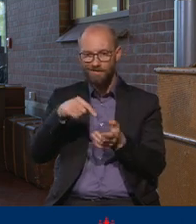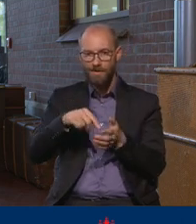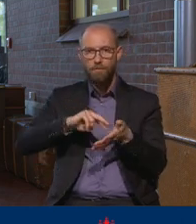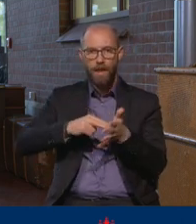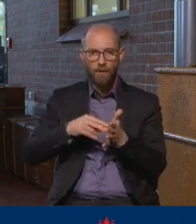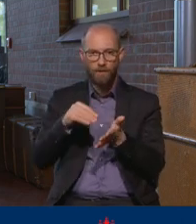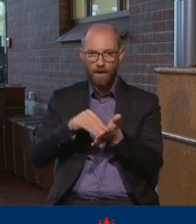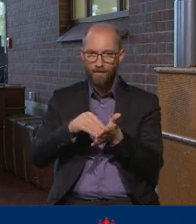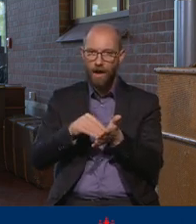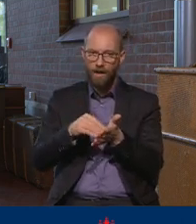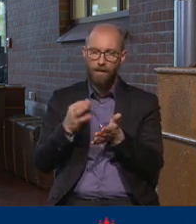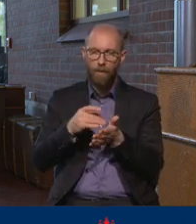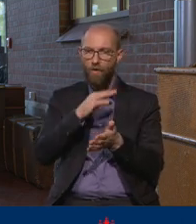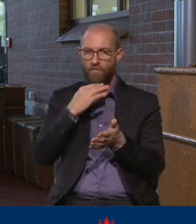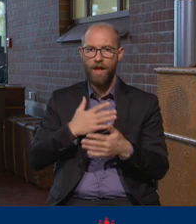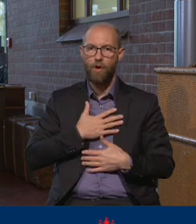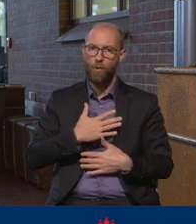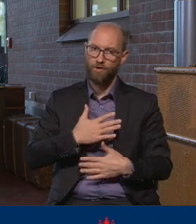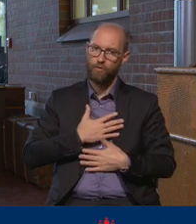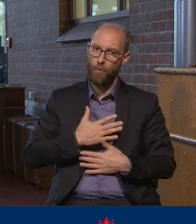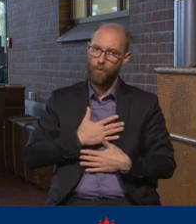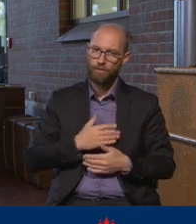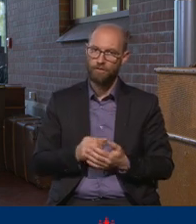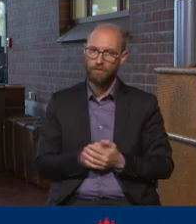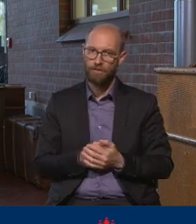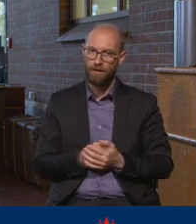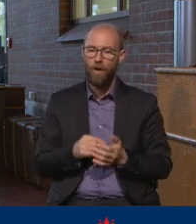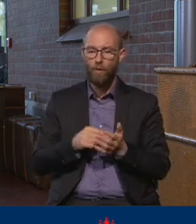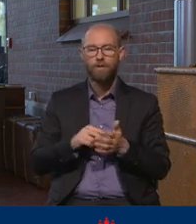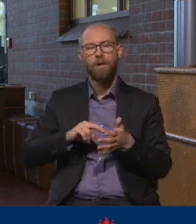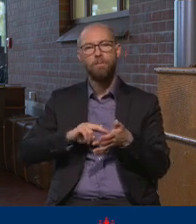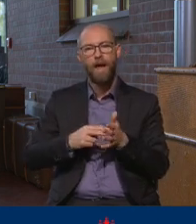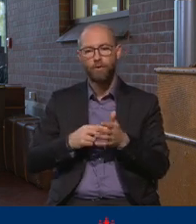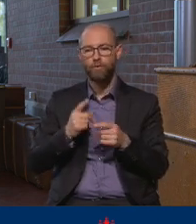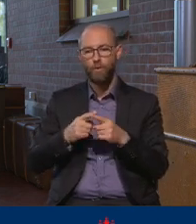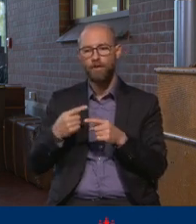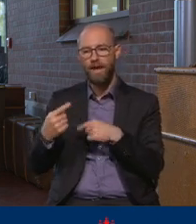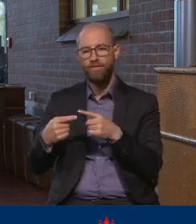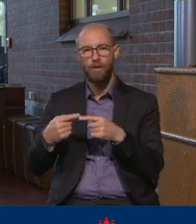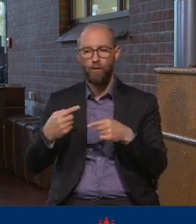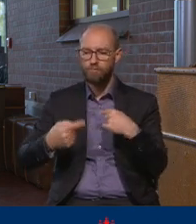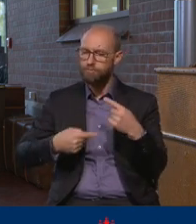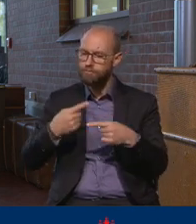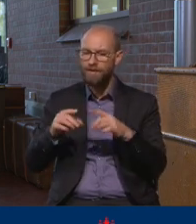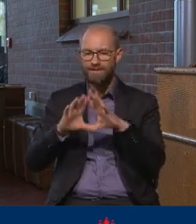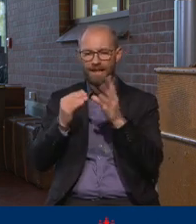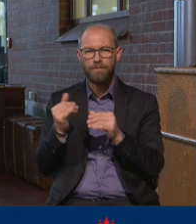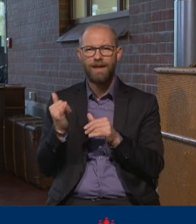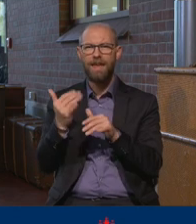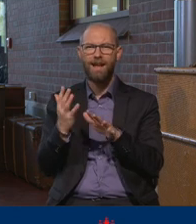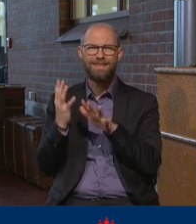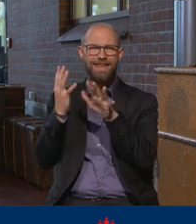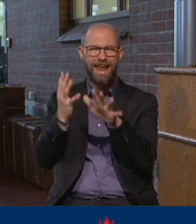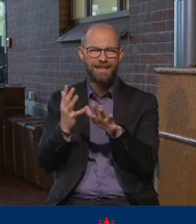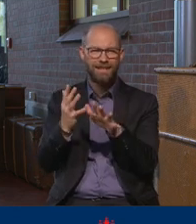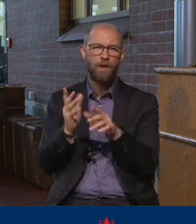langen atem wir sprechen über einen planungs entwicklungs prozess der uns ruhe noch über das ganze jahrzehnt und darüber